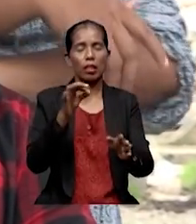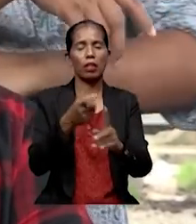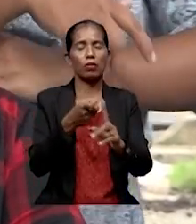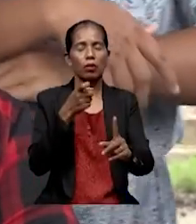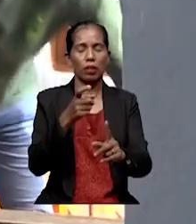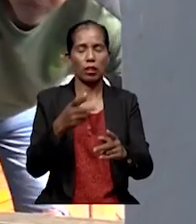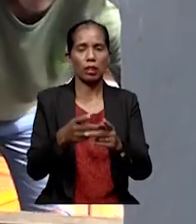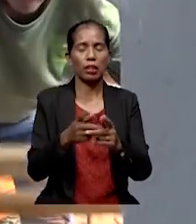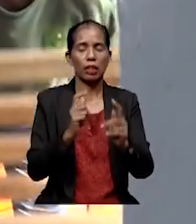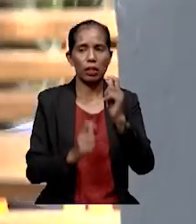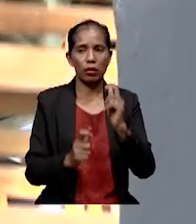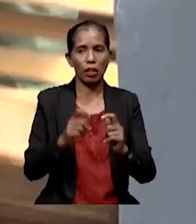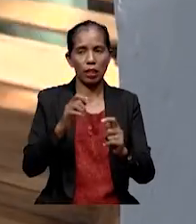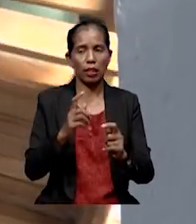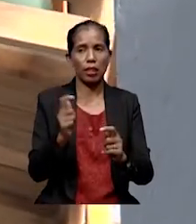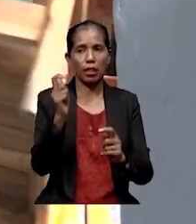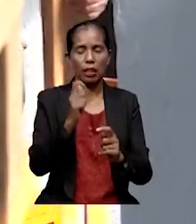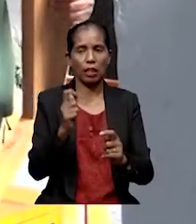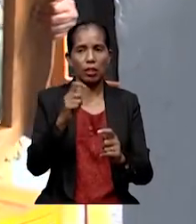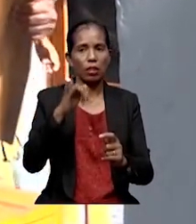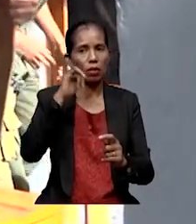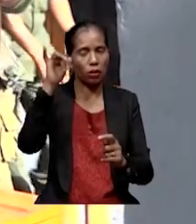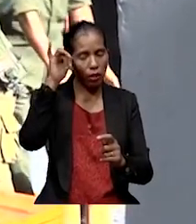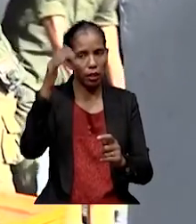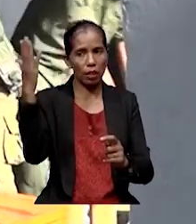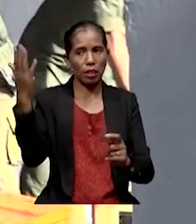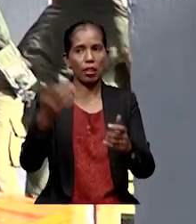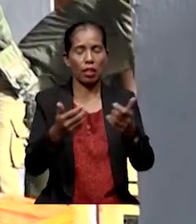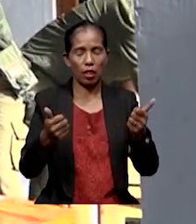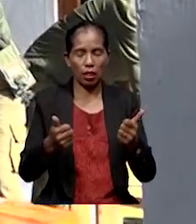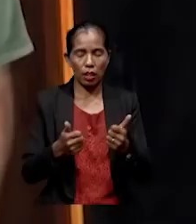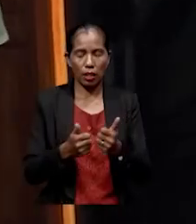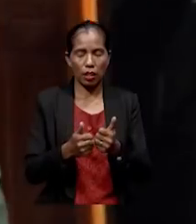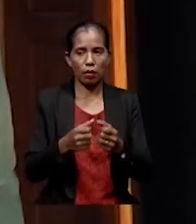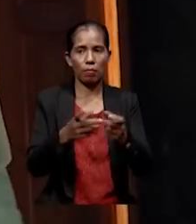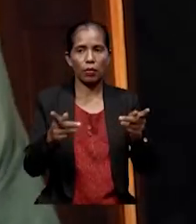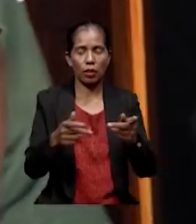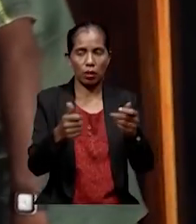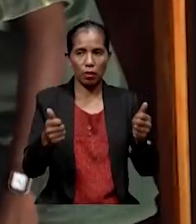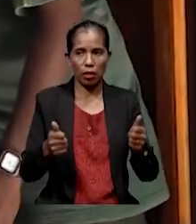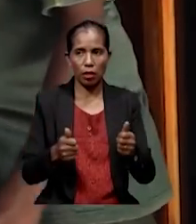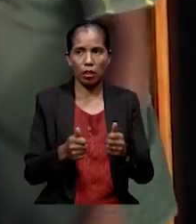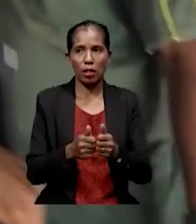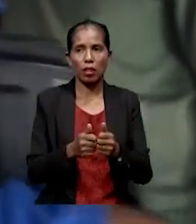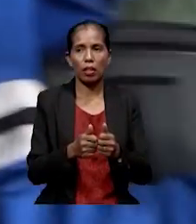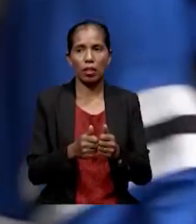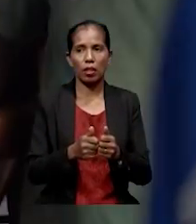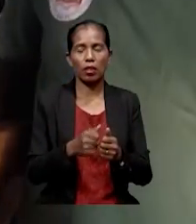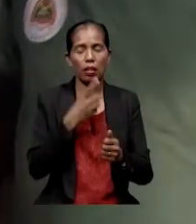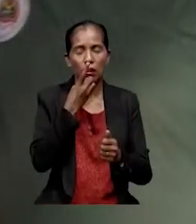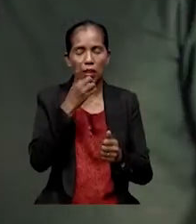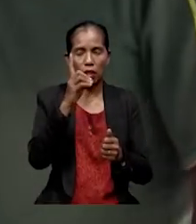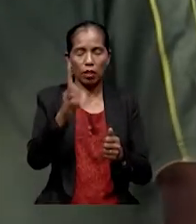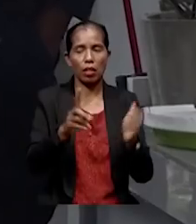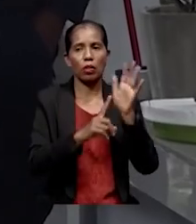dili, terça horseik, iha aldeia Terusnanis, suku kumoro posto administrativo dong aleisu, rezeita declaração na